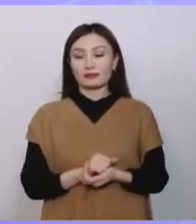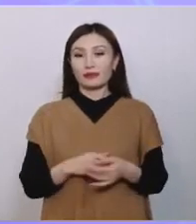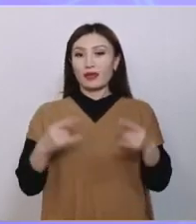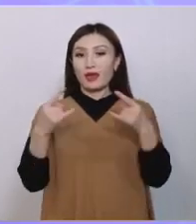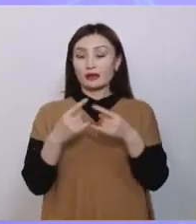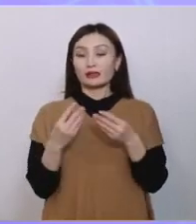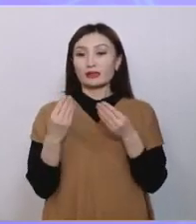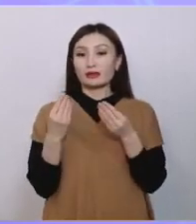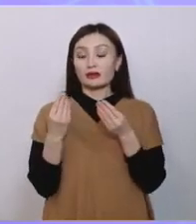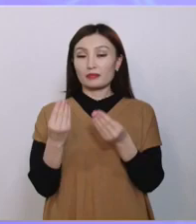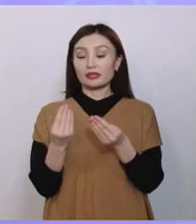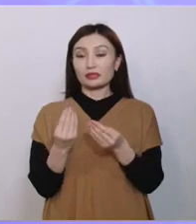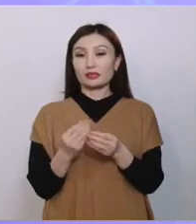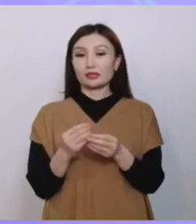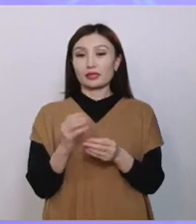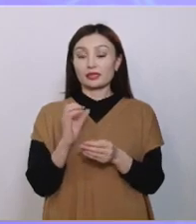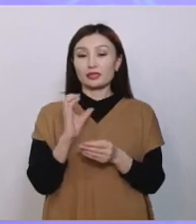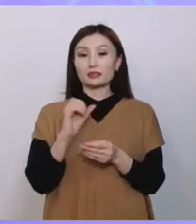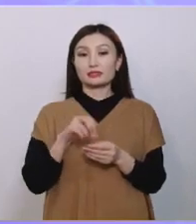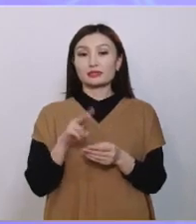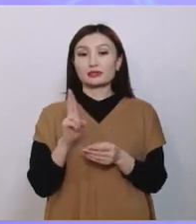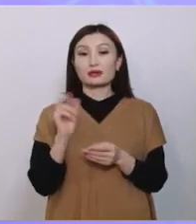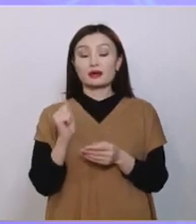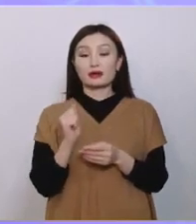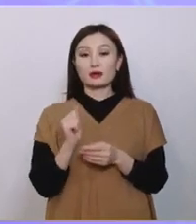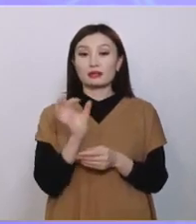Экранда берілген шілтеме арқылу жасағыла.